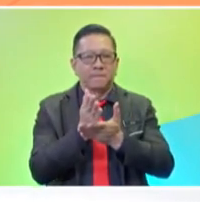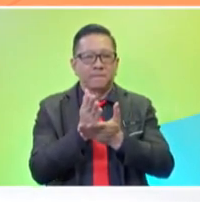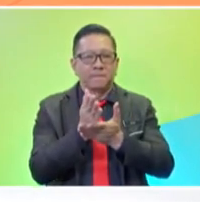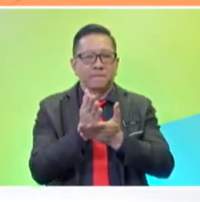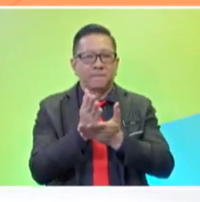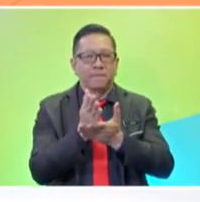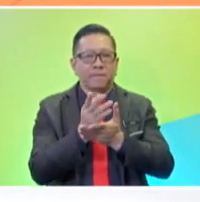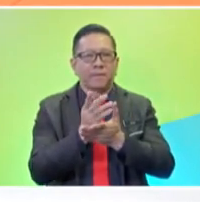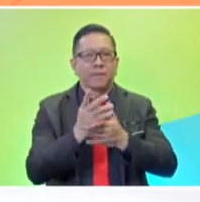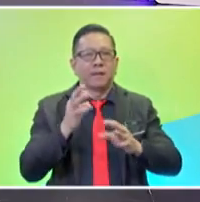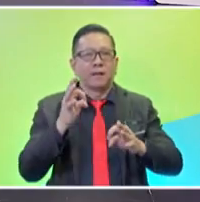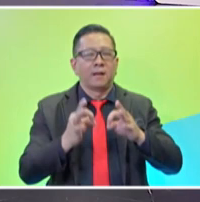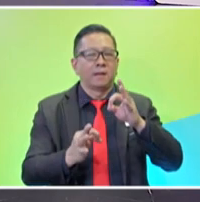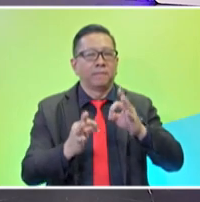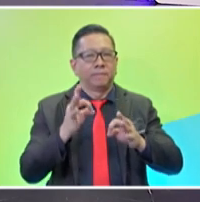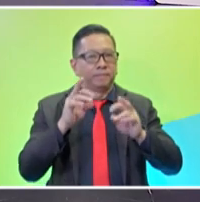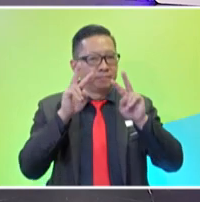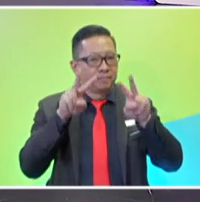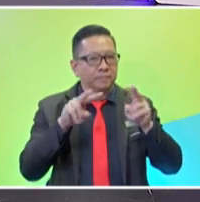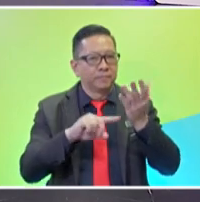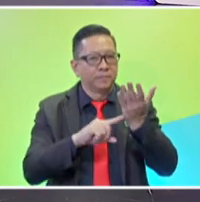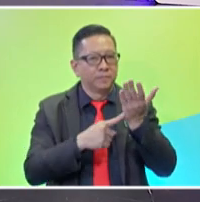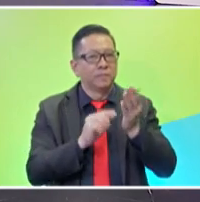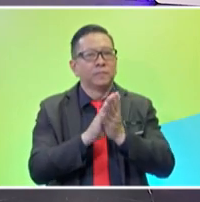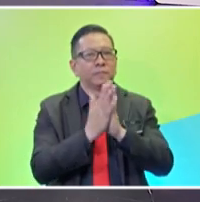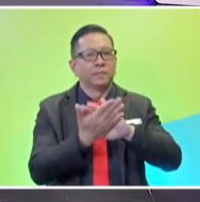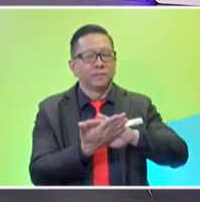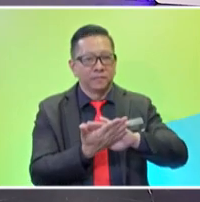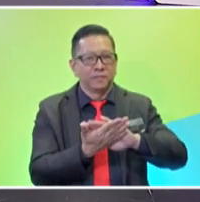dan tidak jadi tulang